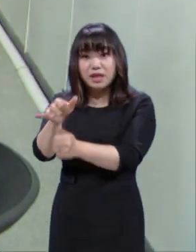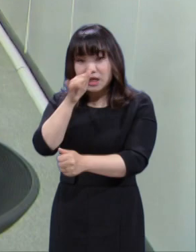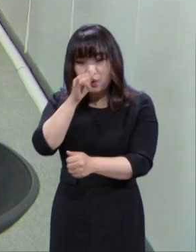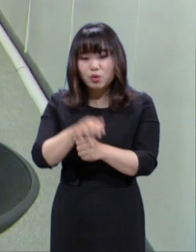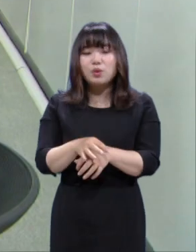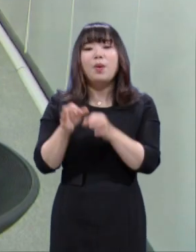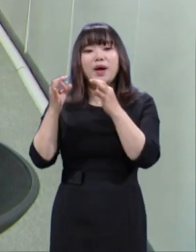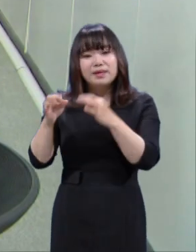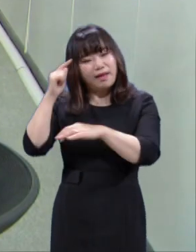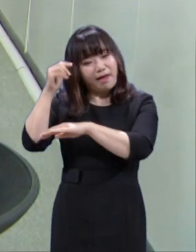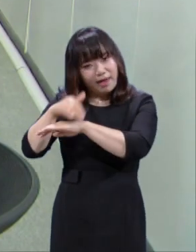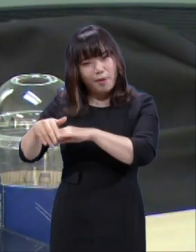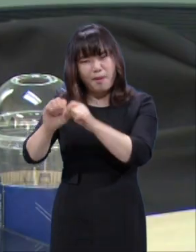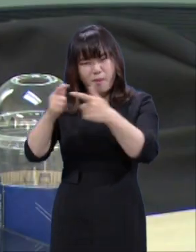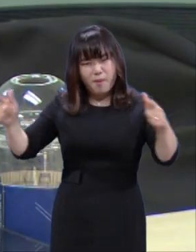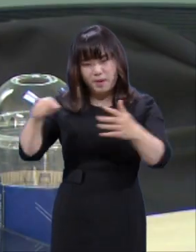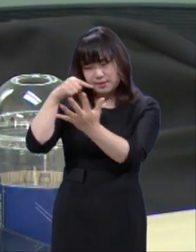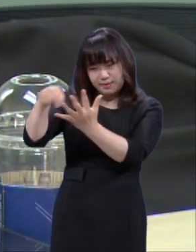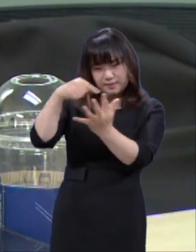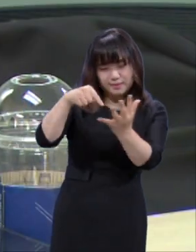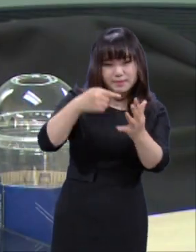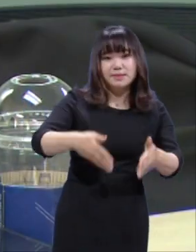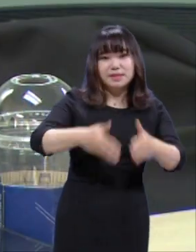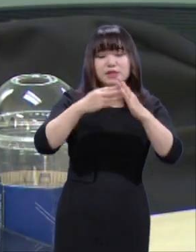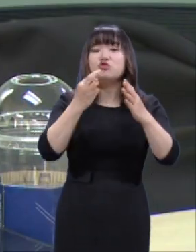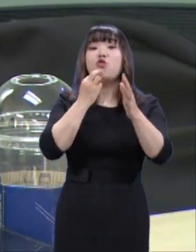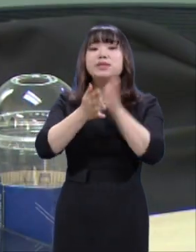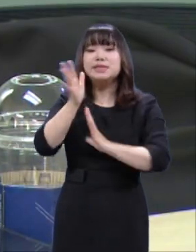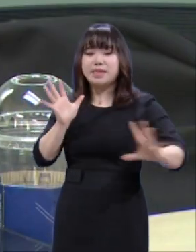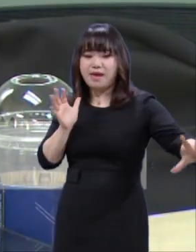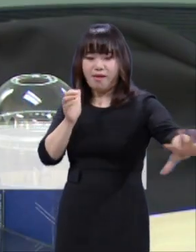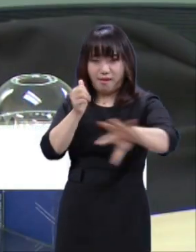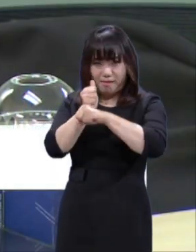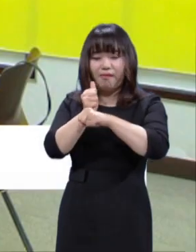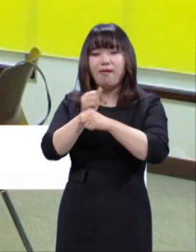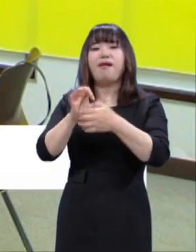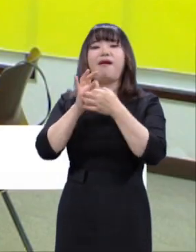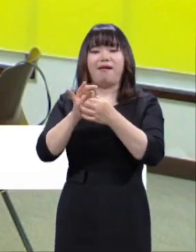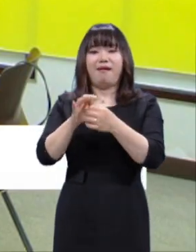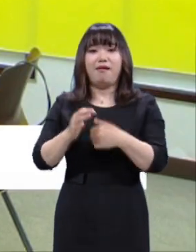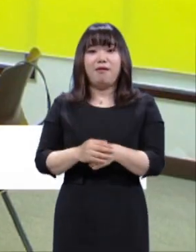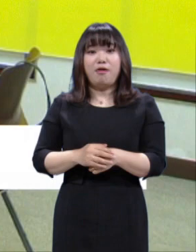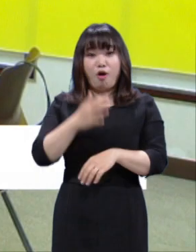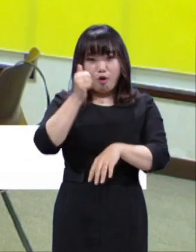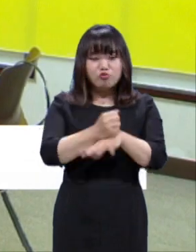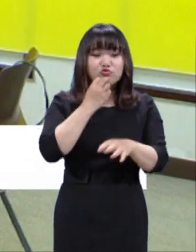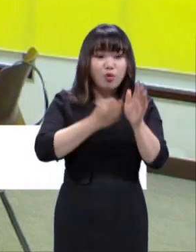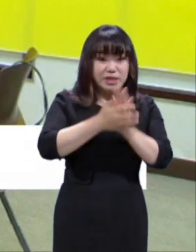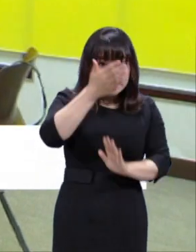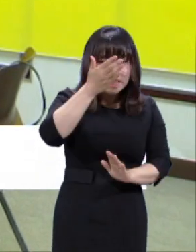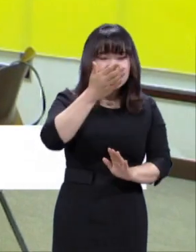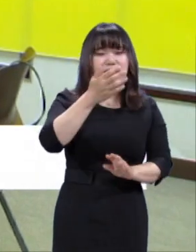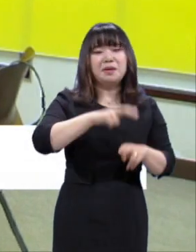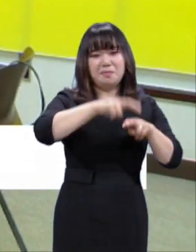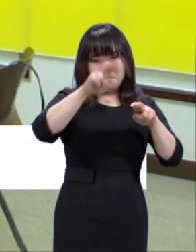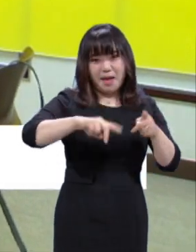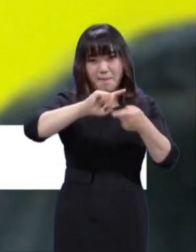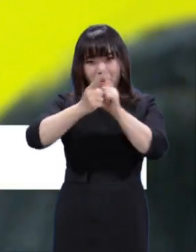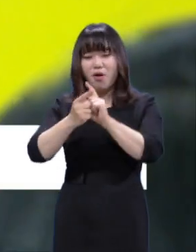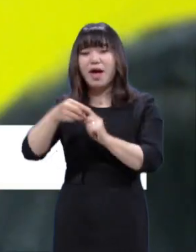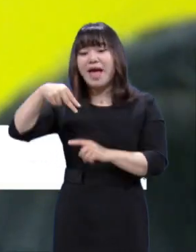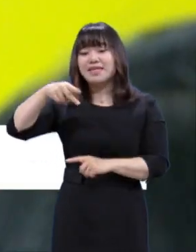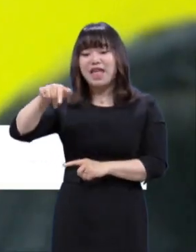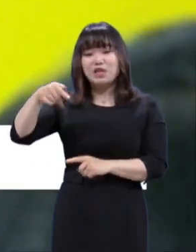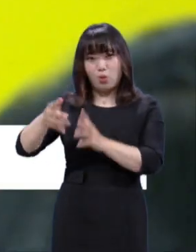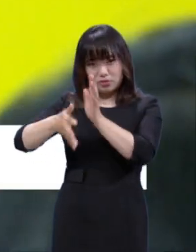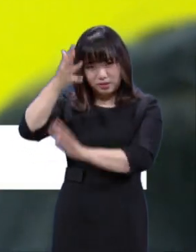일자리 은행 플랫폼 등을 운영합니다. 서울시에 특별시 자격을 내려놓고 세종시로의 수도 이전을 추진합니다.